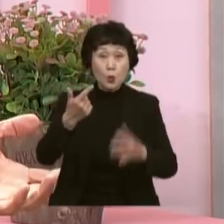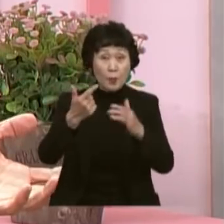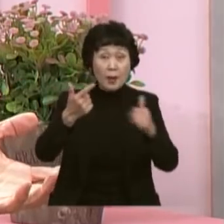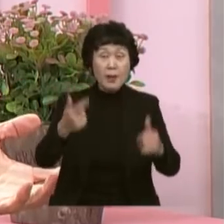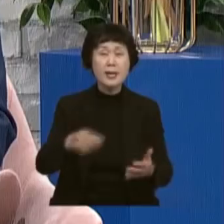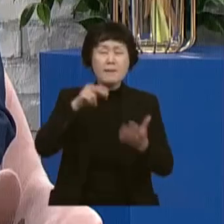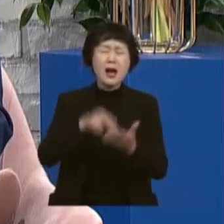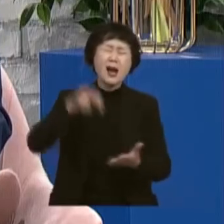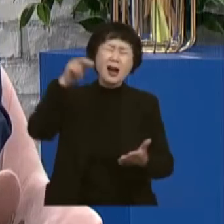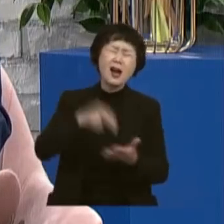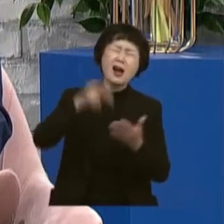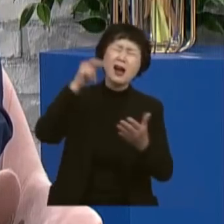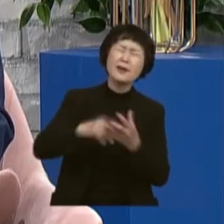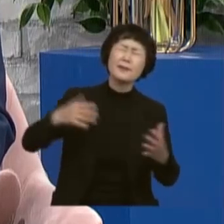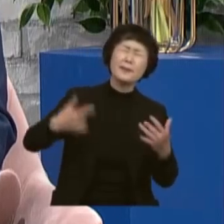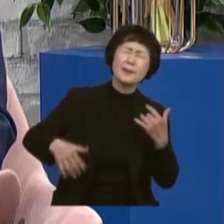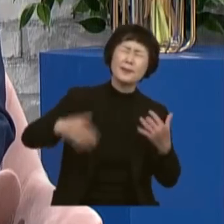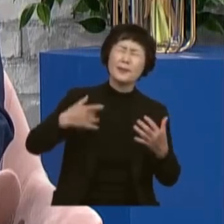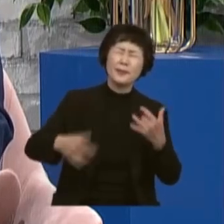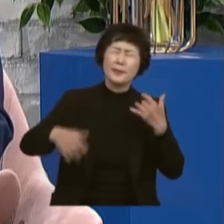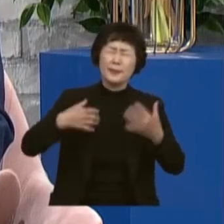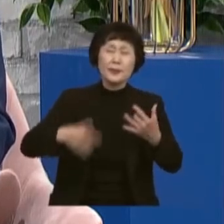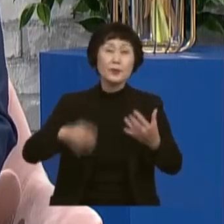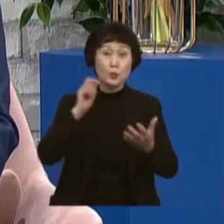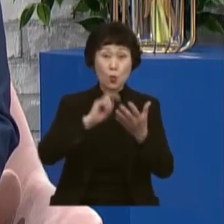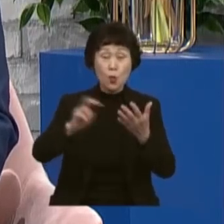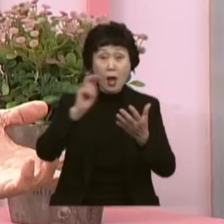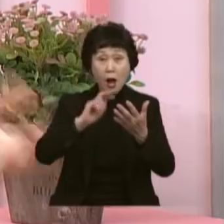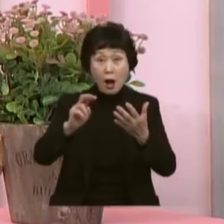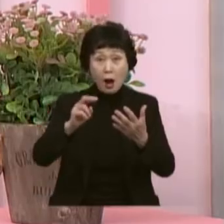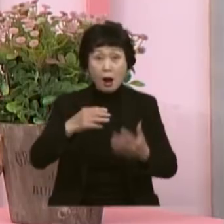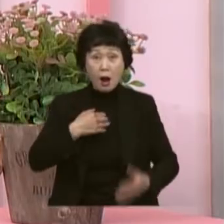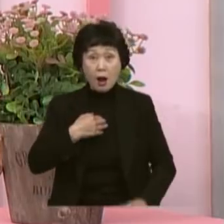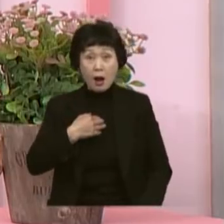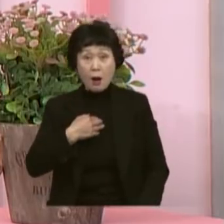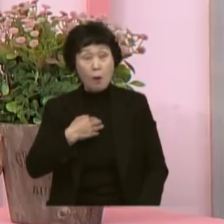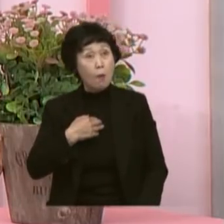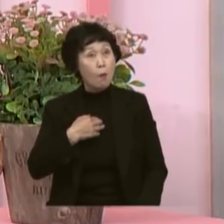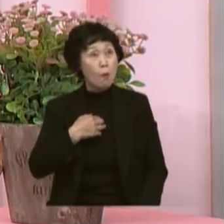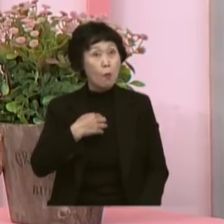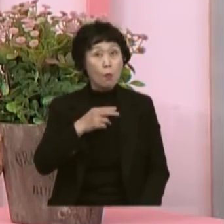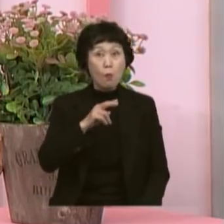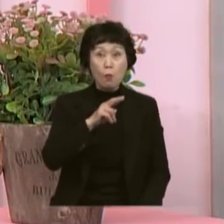막 뛰는 거예요. 그렇죠. 청년들이 뭐. 청년 예배. 아 나도